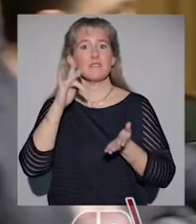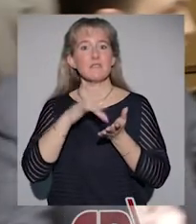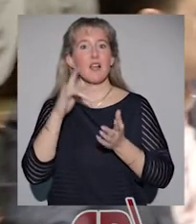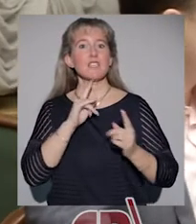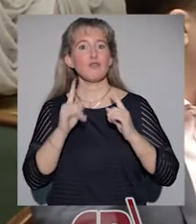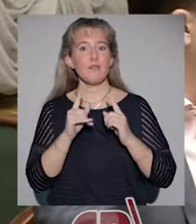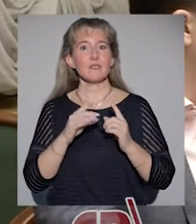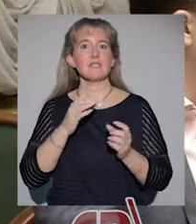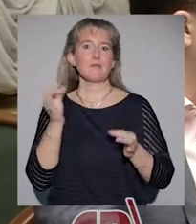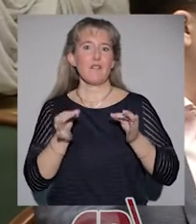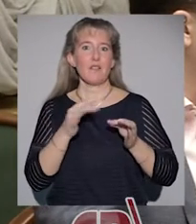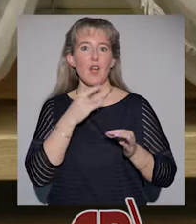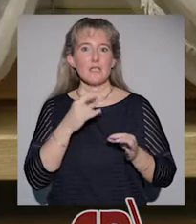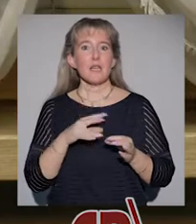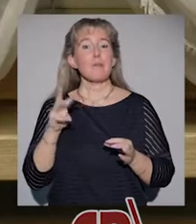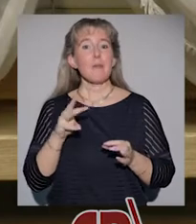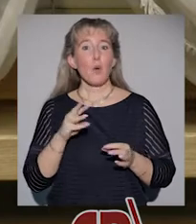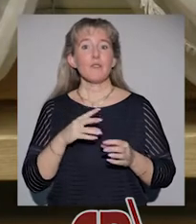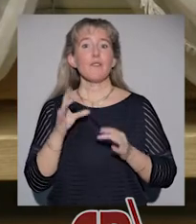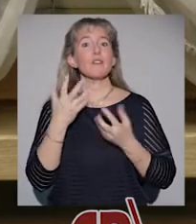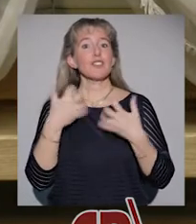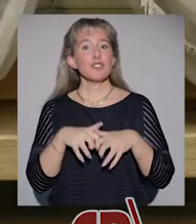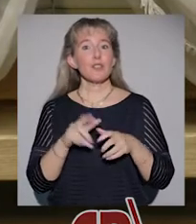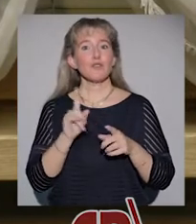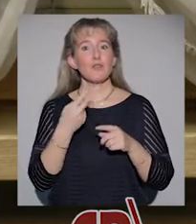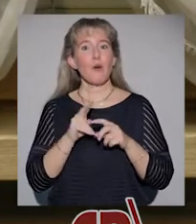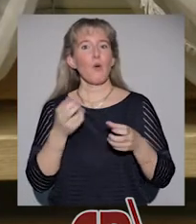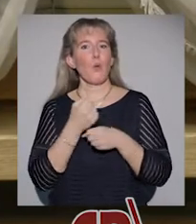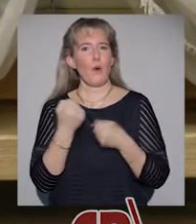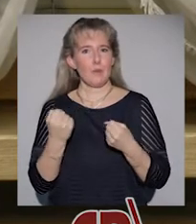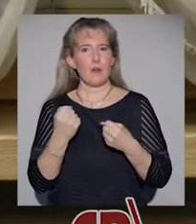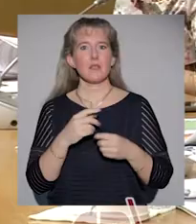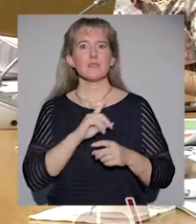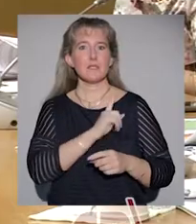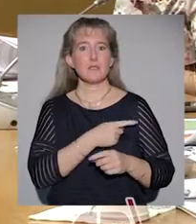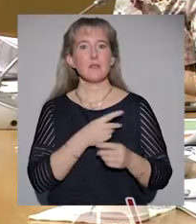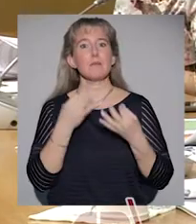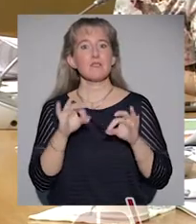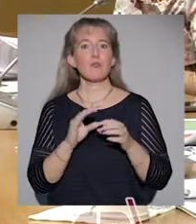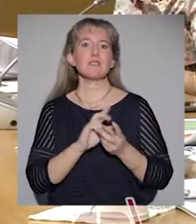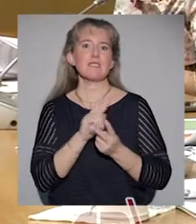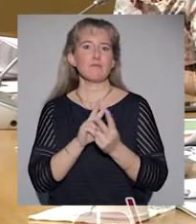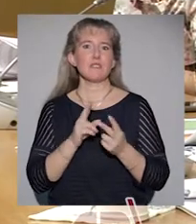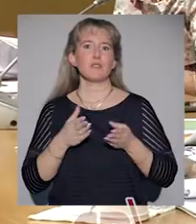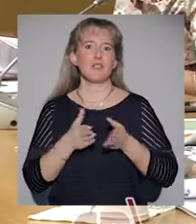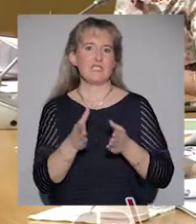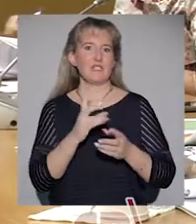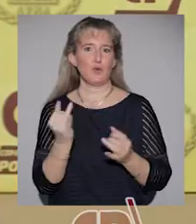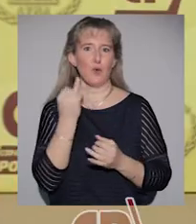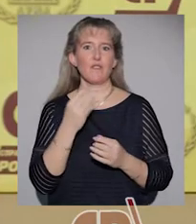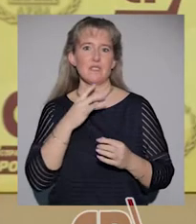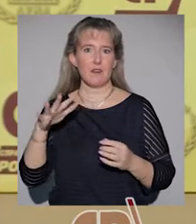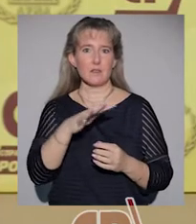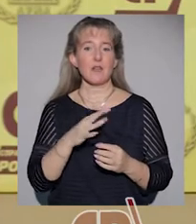совета «Справедливой России». Сергей Миронов рассчитывает, что такое укрепление левых политических сил позволит изменить ход истории в нашей стране.